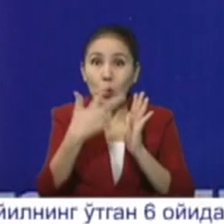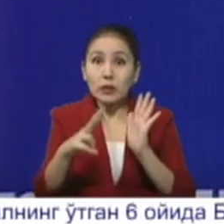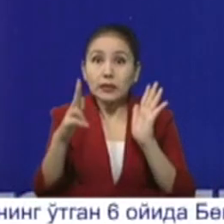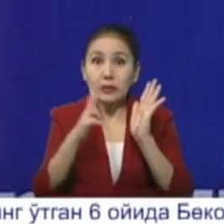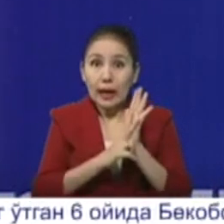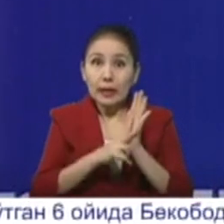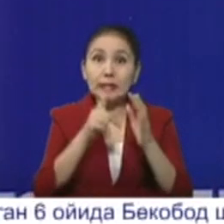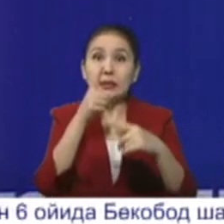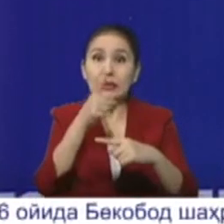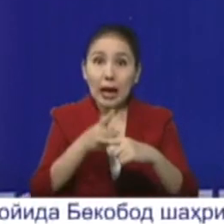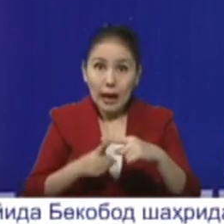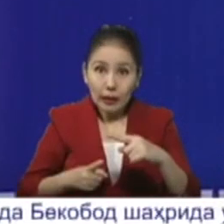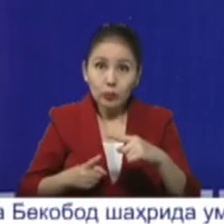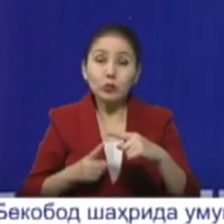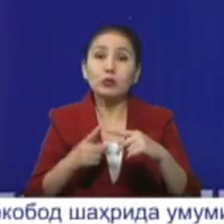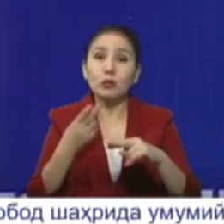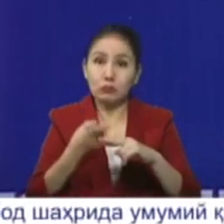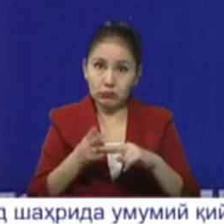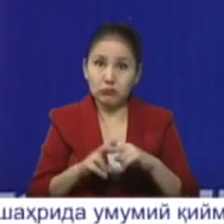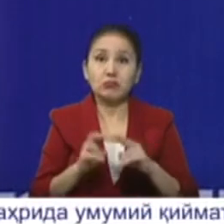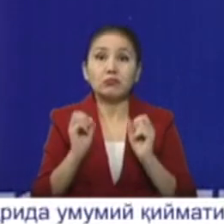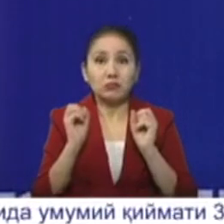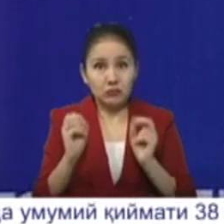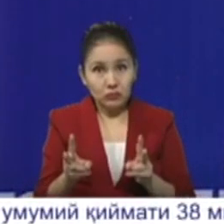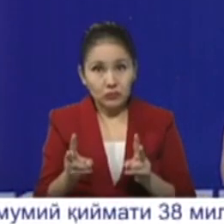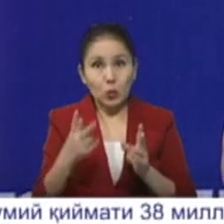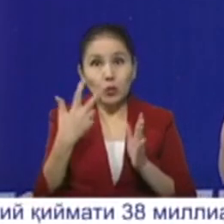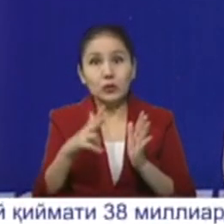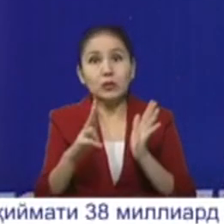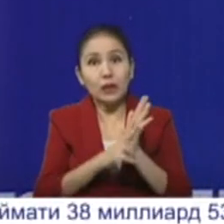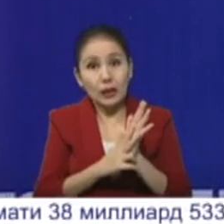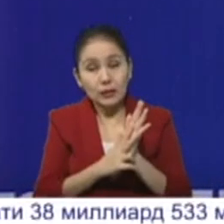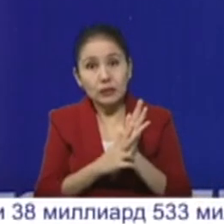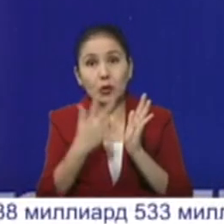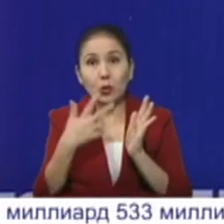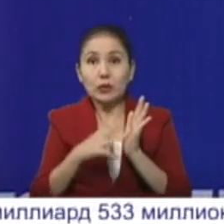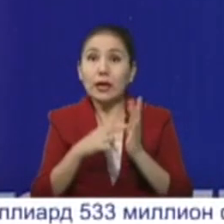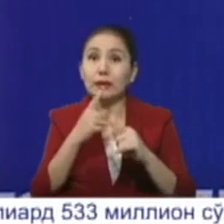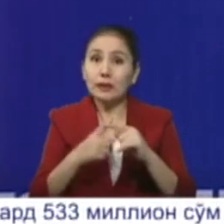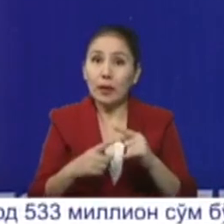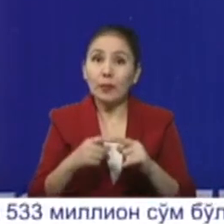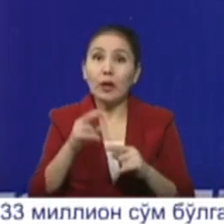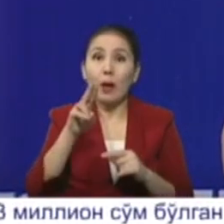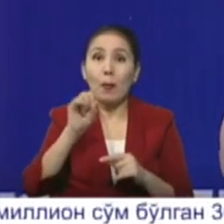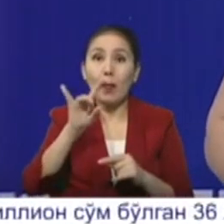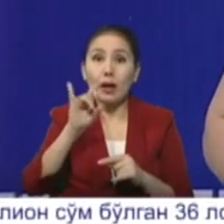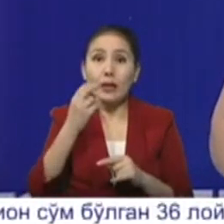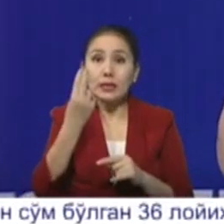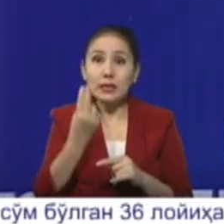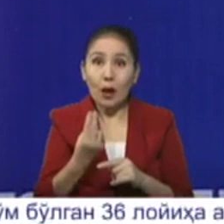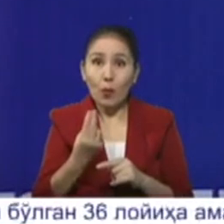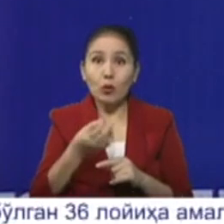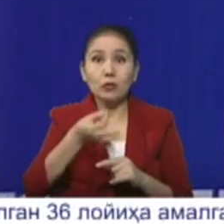taqdirda xavotirga o'rin bor. 38 bo'lganda homilador ayolga paracetamol ichish